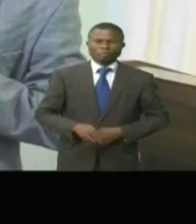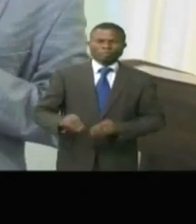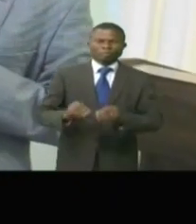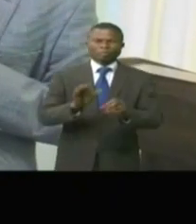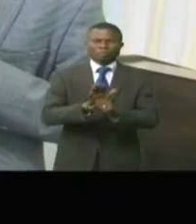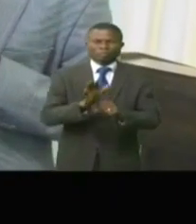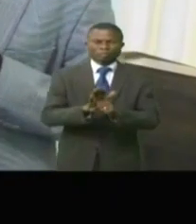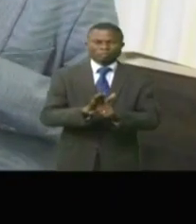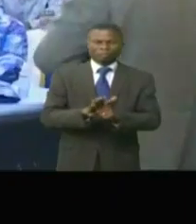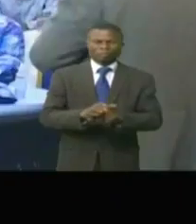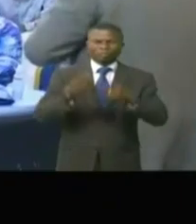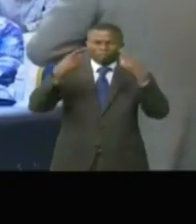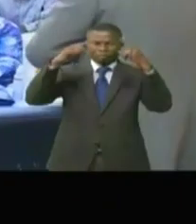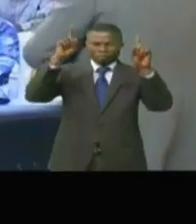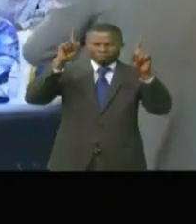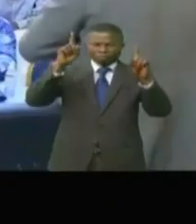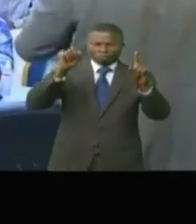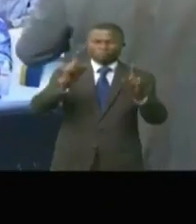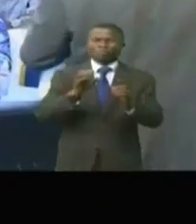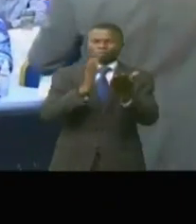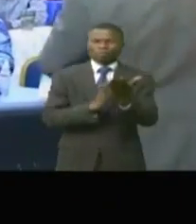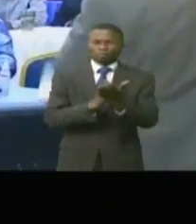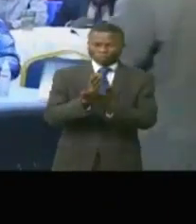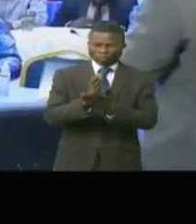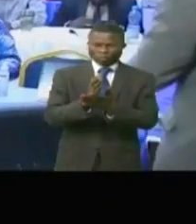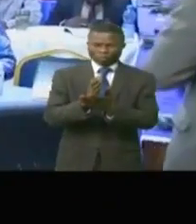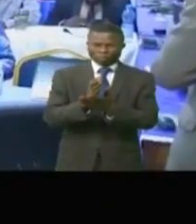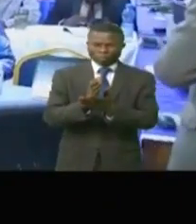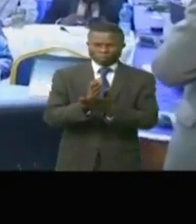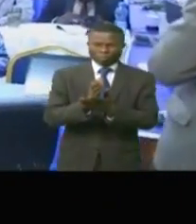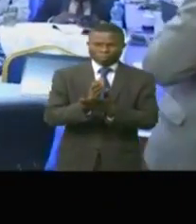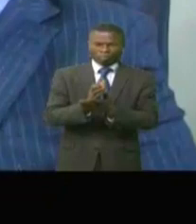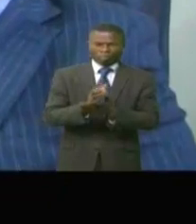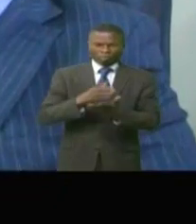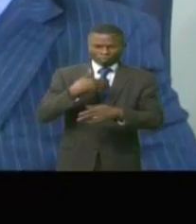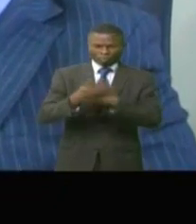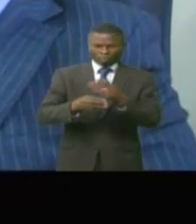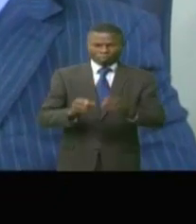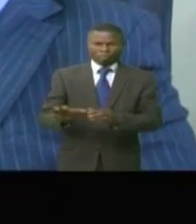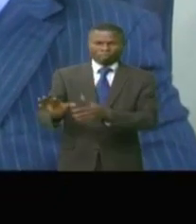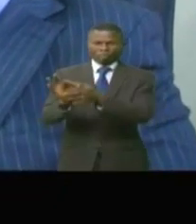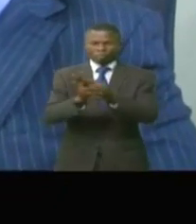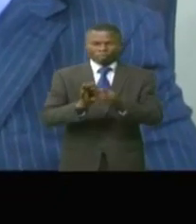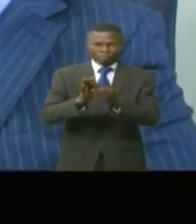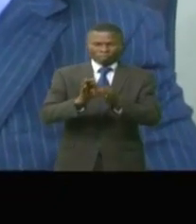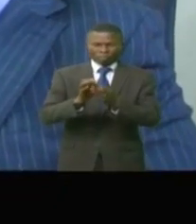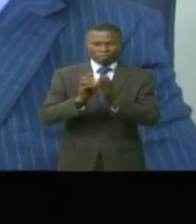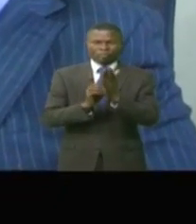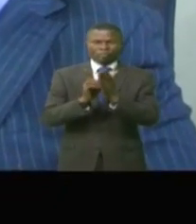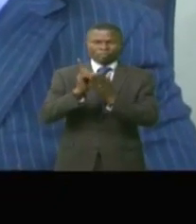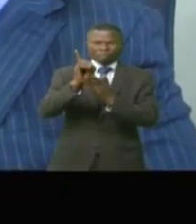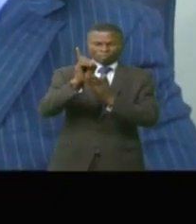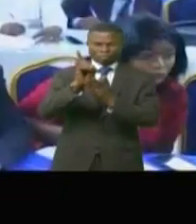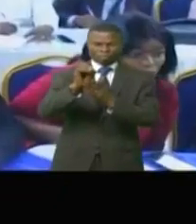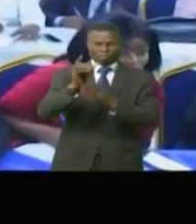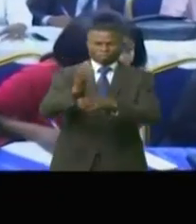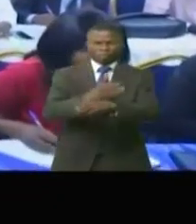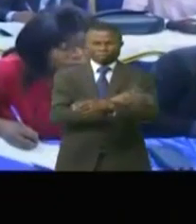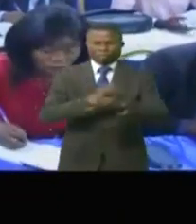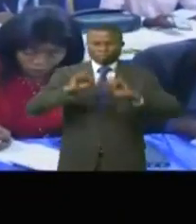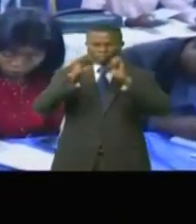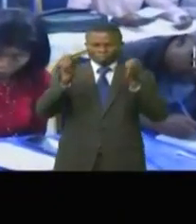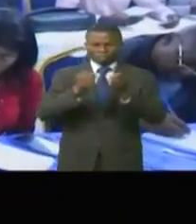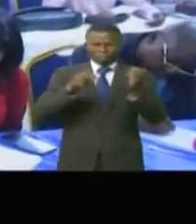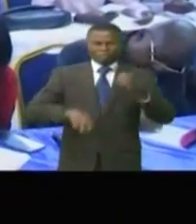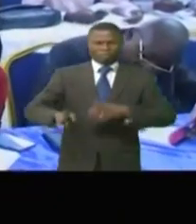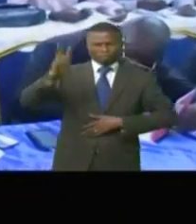conséquents pour les atteindre de la manière la plus conséquente qui soit. La démarche de l'Union pour la démocratie et le progrès social s'inscrit dans cette